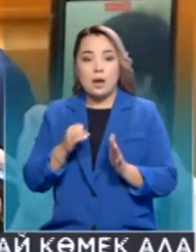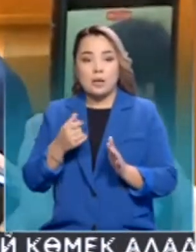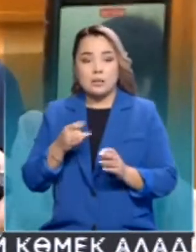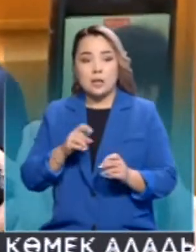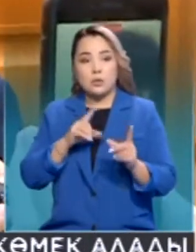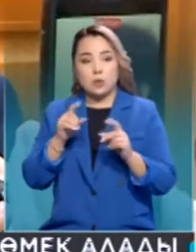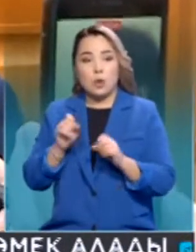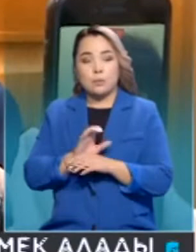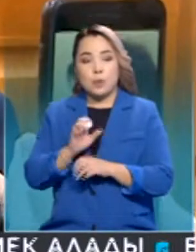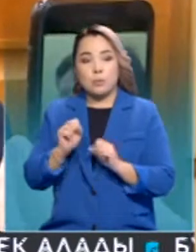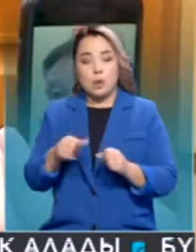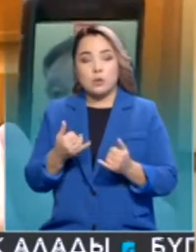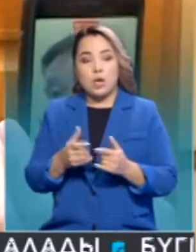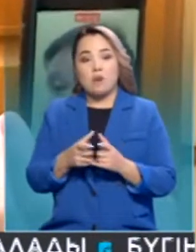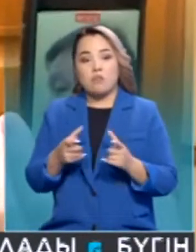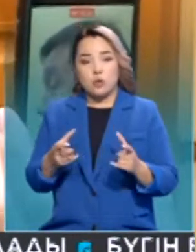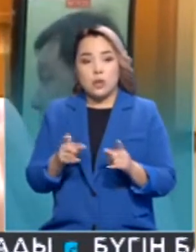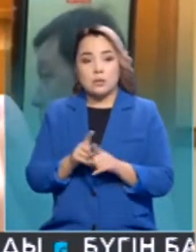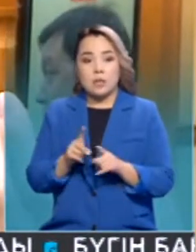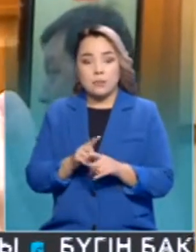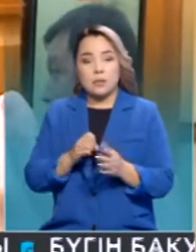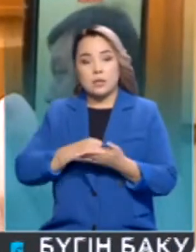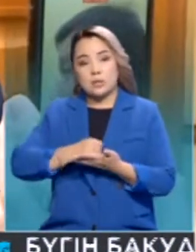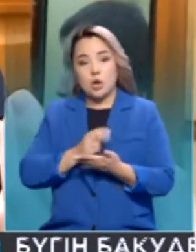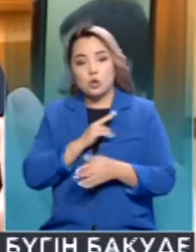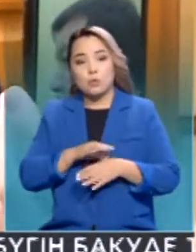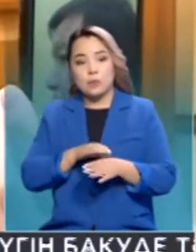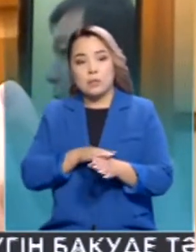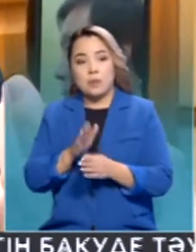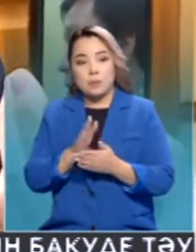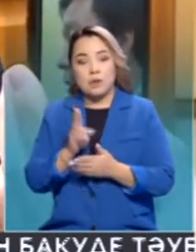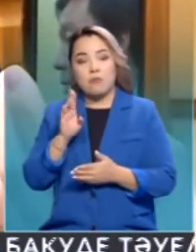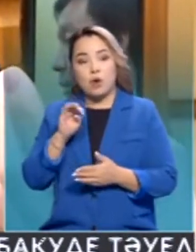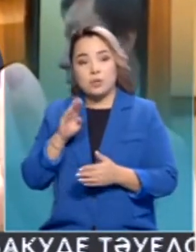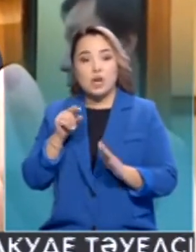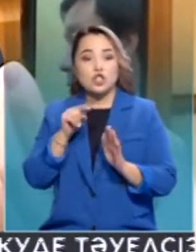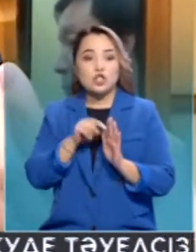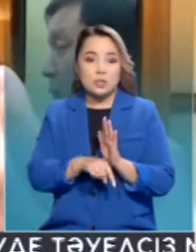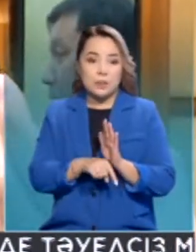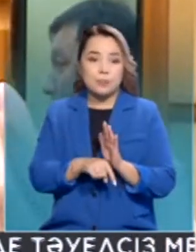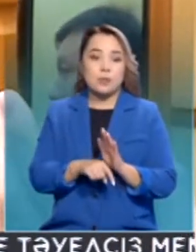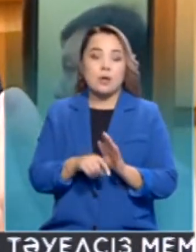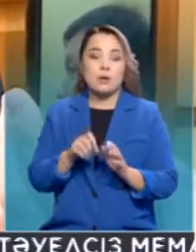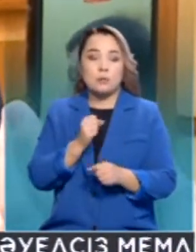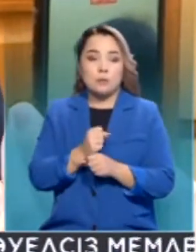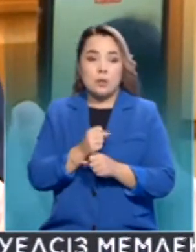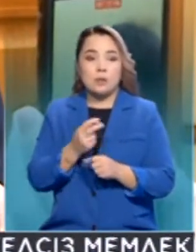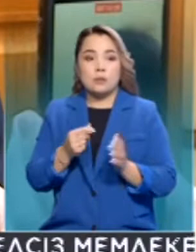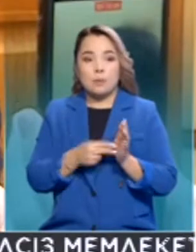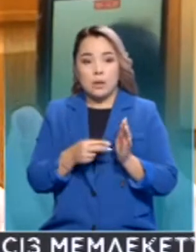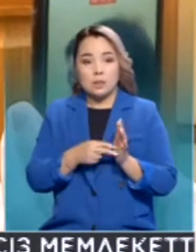алады. Бұл квотаны жүйелік оператор бекітіп береді, және бұл квотаның ішінде болатын бағаны